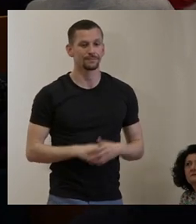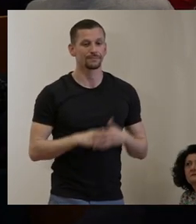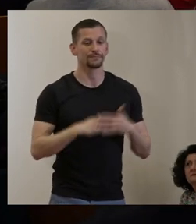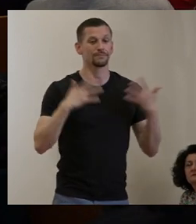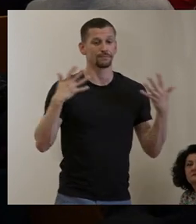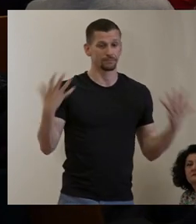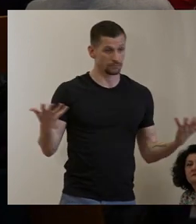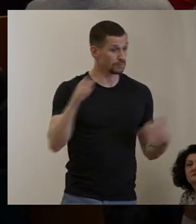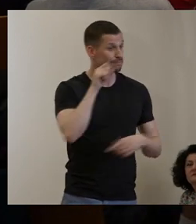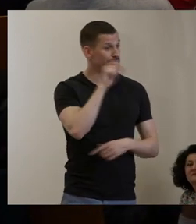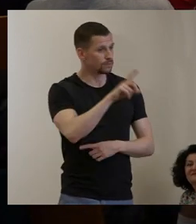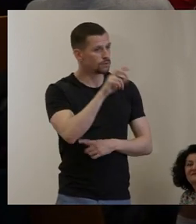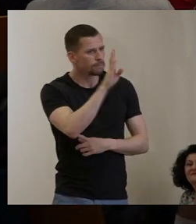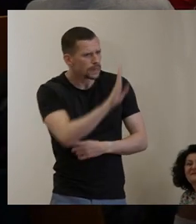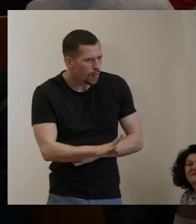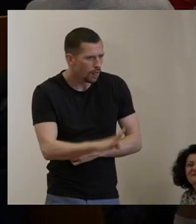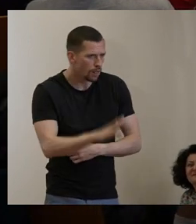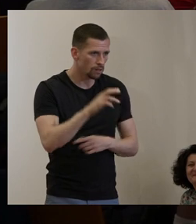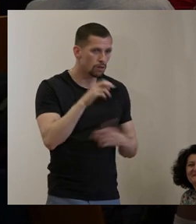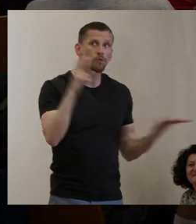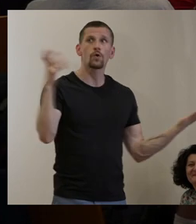son livre va reprendre